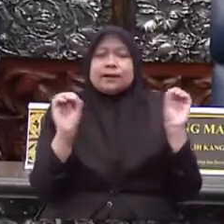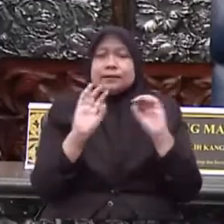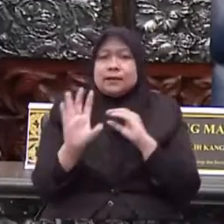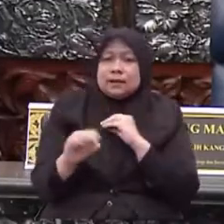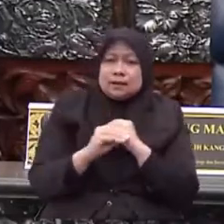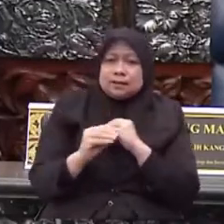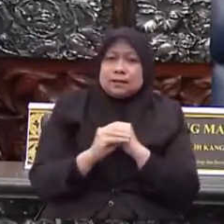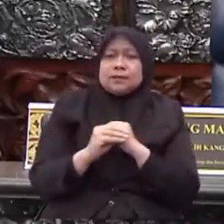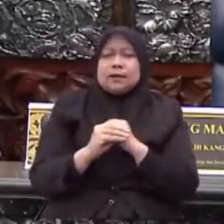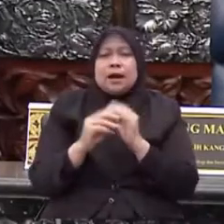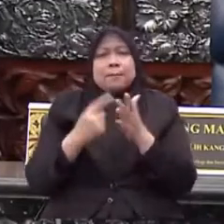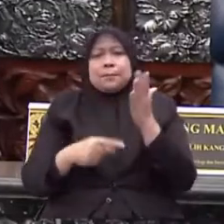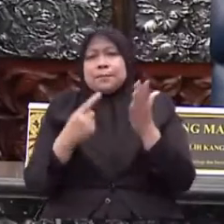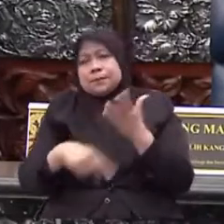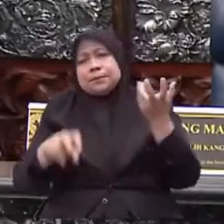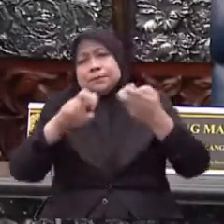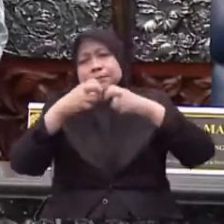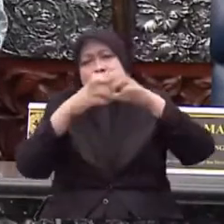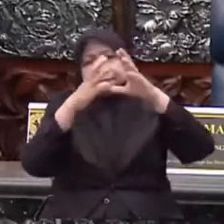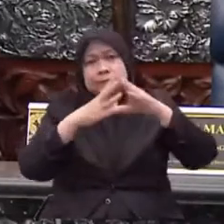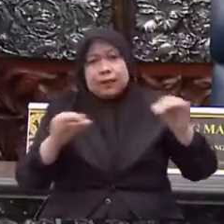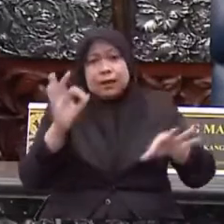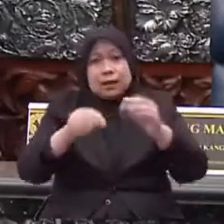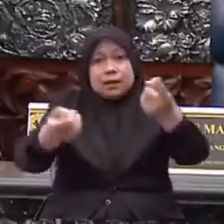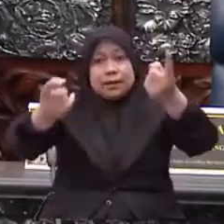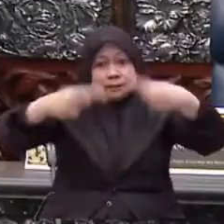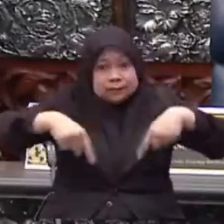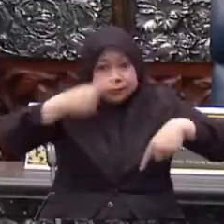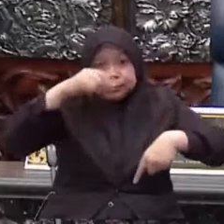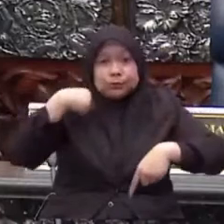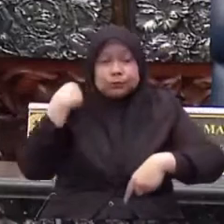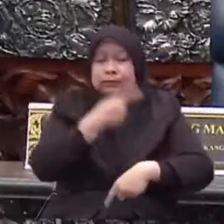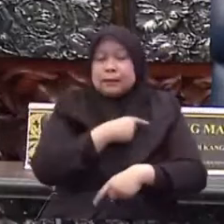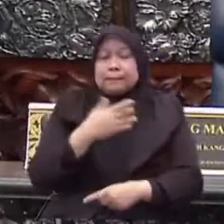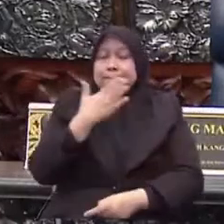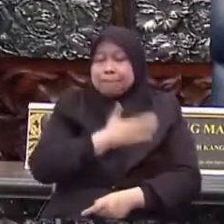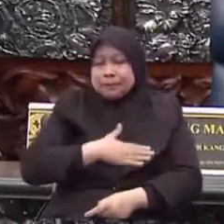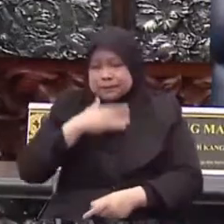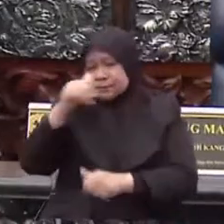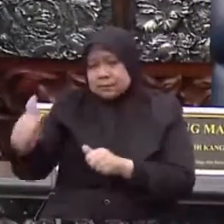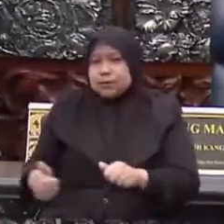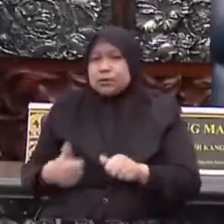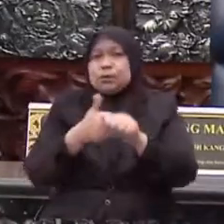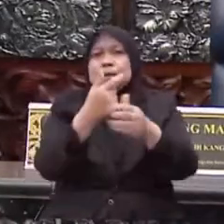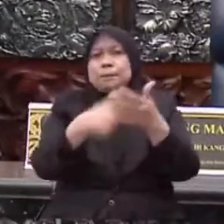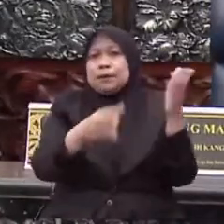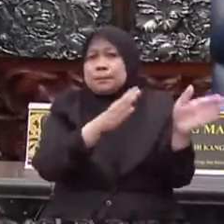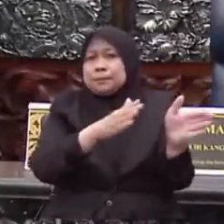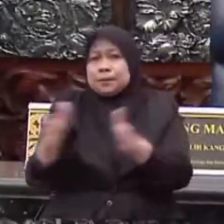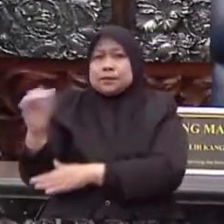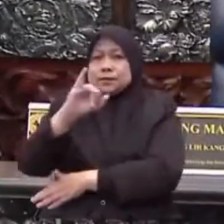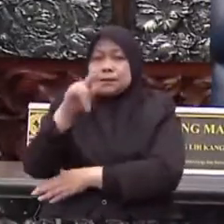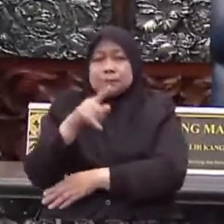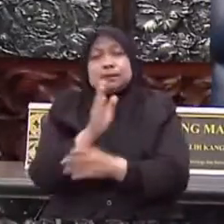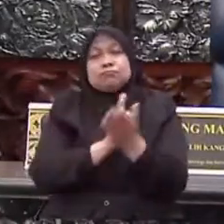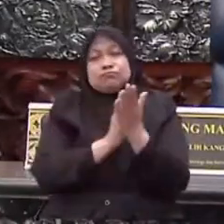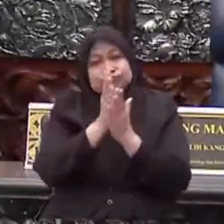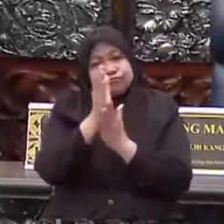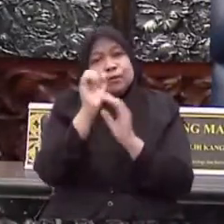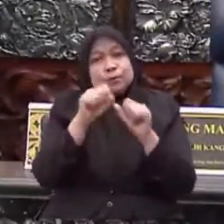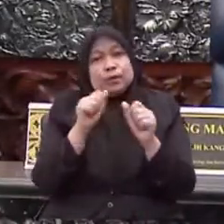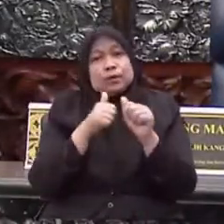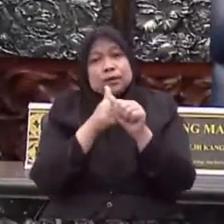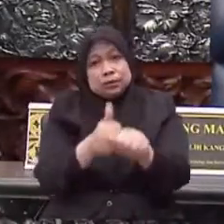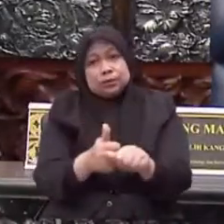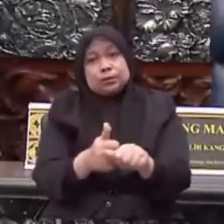lagi kalau datang kepada kita Please follow apa yang ada dalam perencanaan JPEG ya Terus Boleh